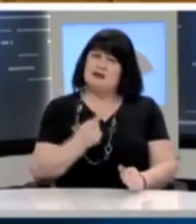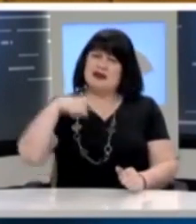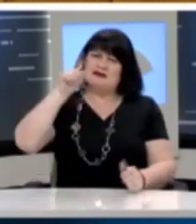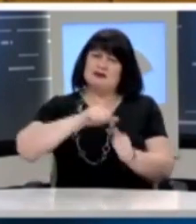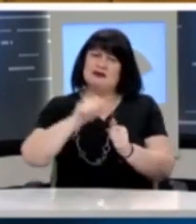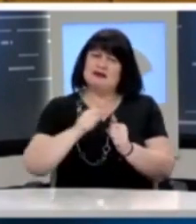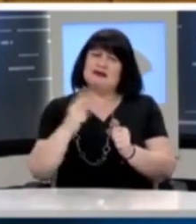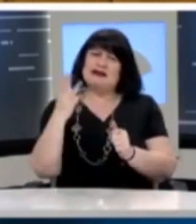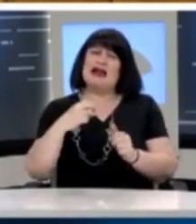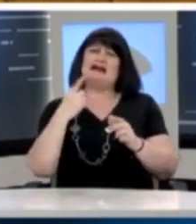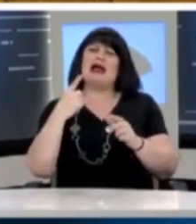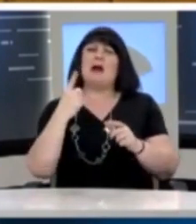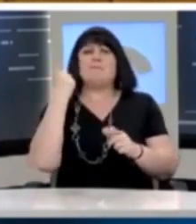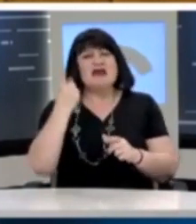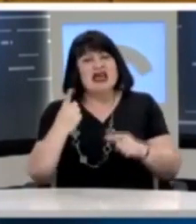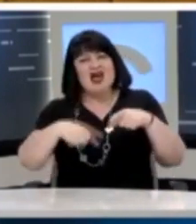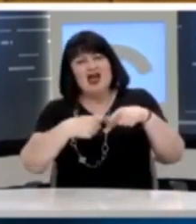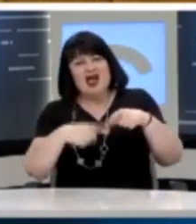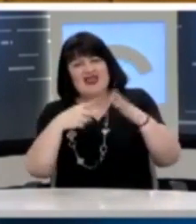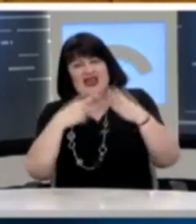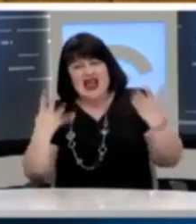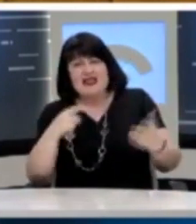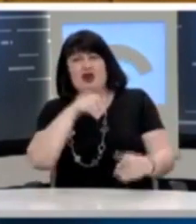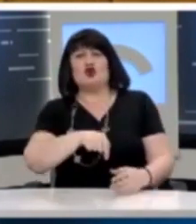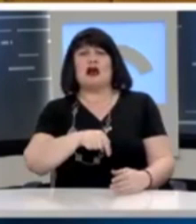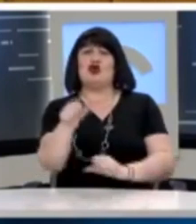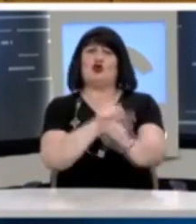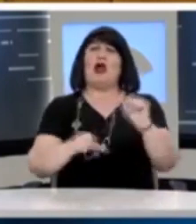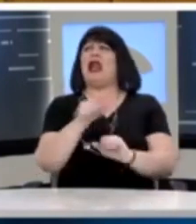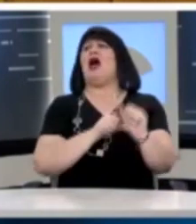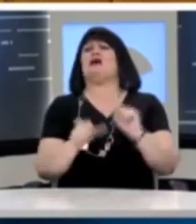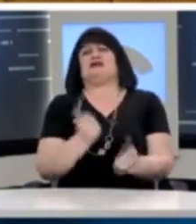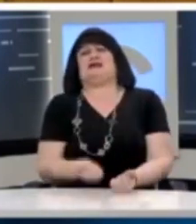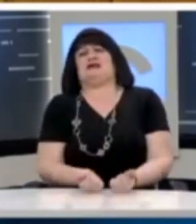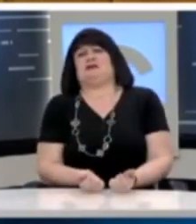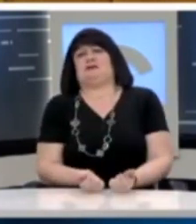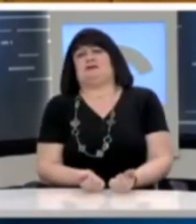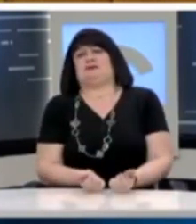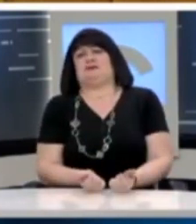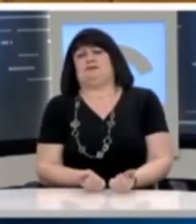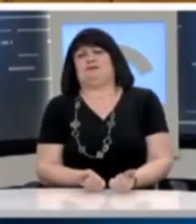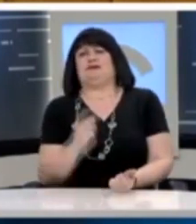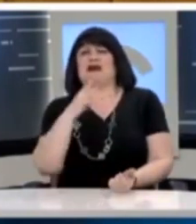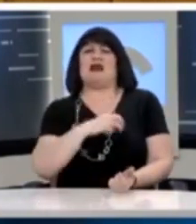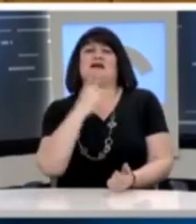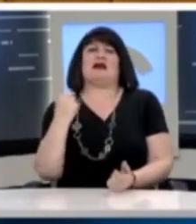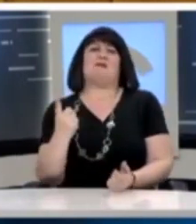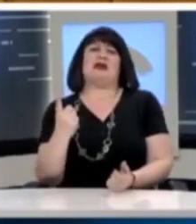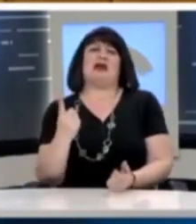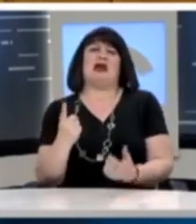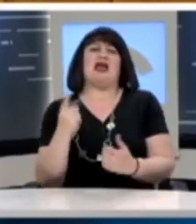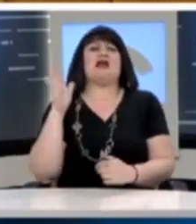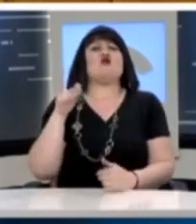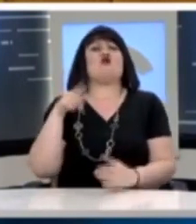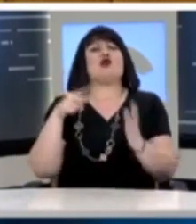ημερομηνία 31 12 του 19 και έρχεστε τώρα και το παίρνετε πίσω και βάζετε ημερομηνία 31 εβδόμου